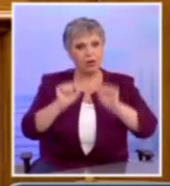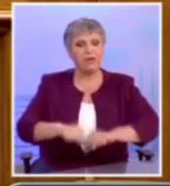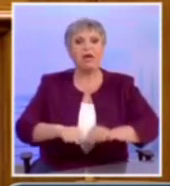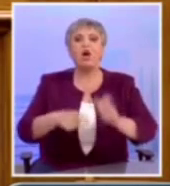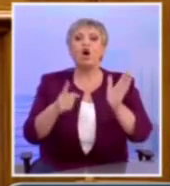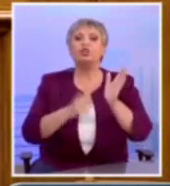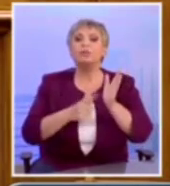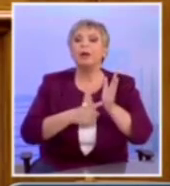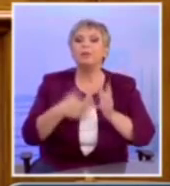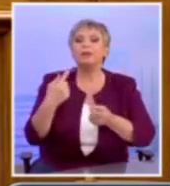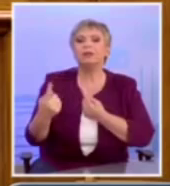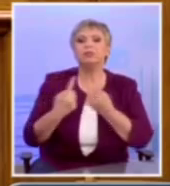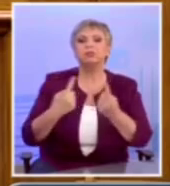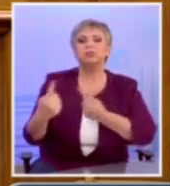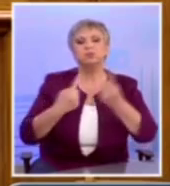η διαπραγμάτευση.